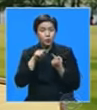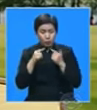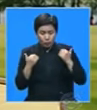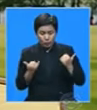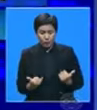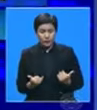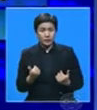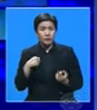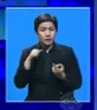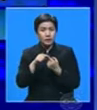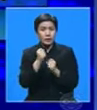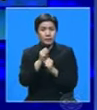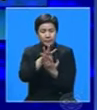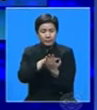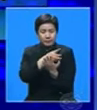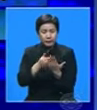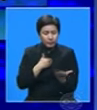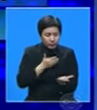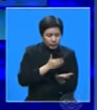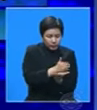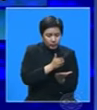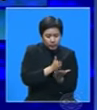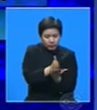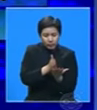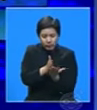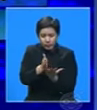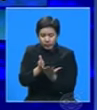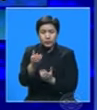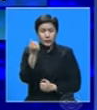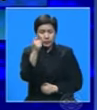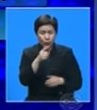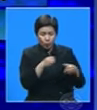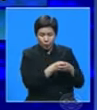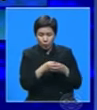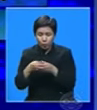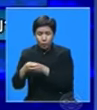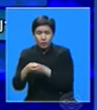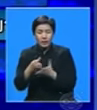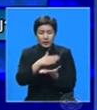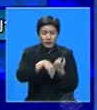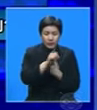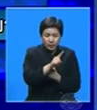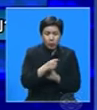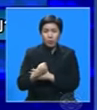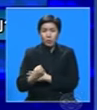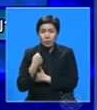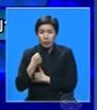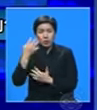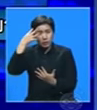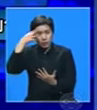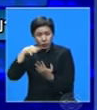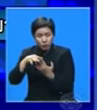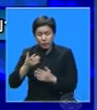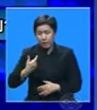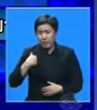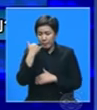ของการทำนโยบายทั้งหมด11ด้านนะครับครอบคลุมทั้งความมั่นคงเศรษฐกิจสังคมจิตวิทยาต่างประเทศกฎหมายกระบวนการยุติธร